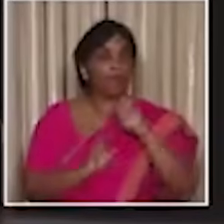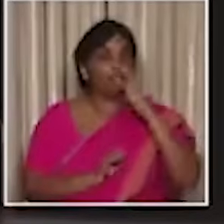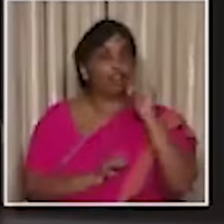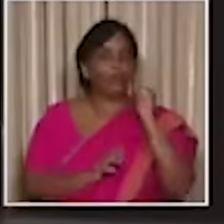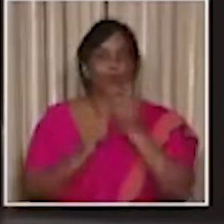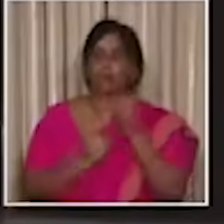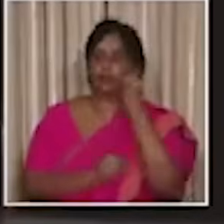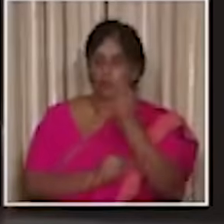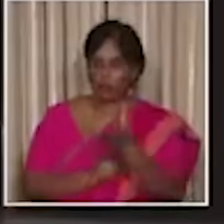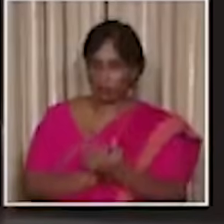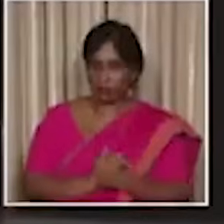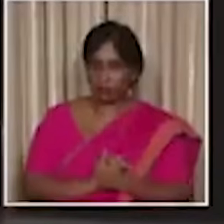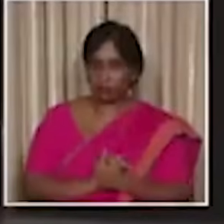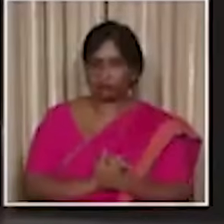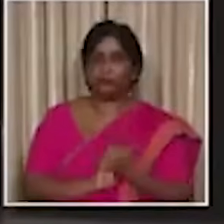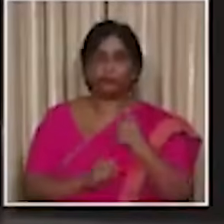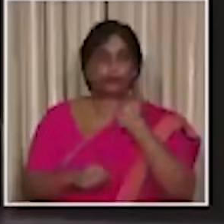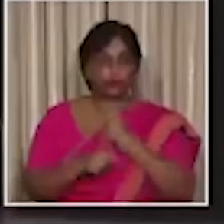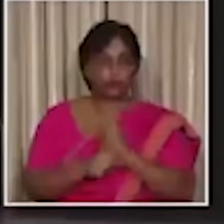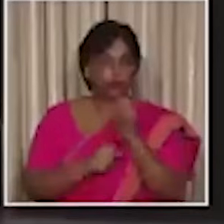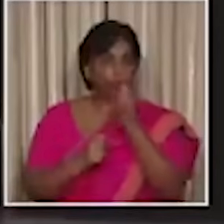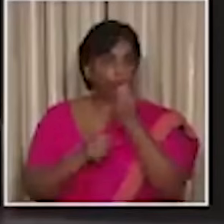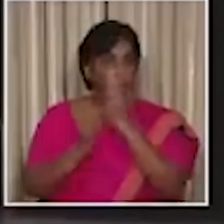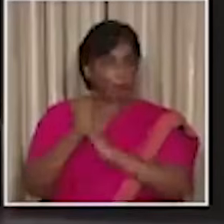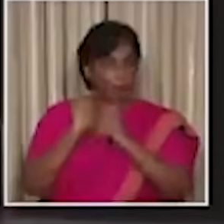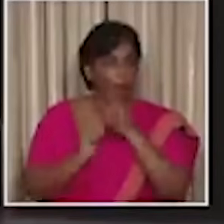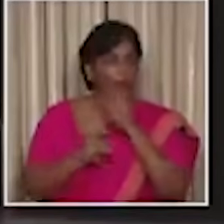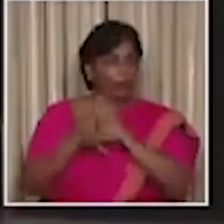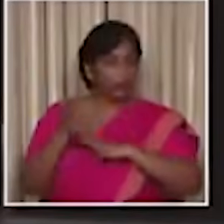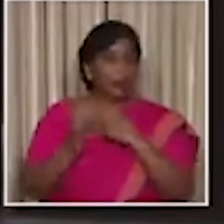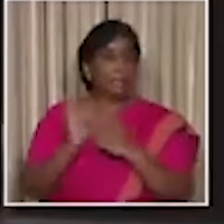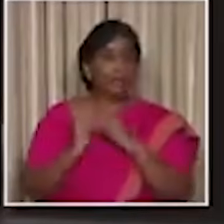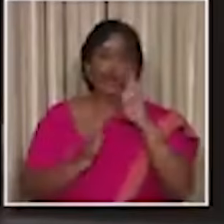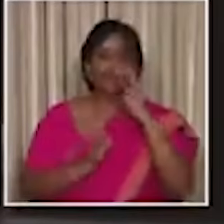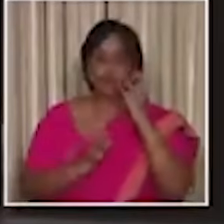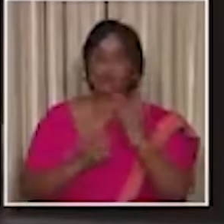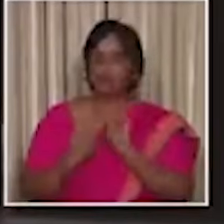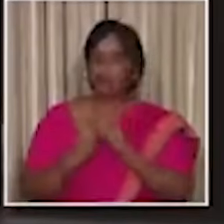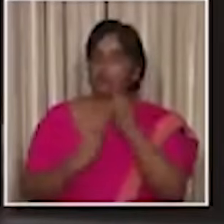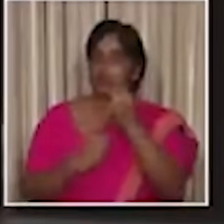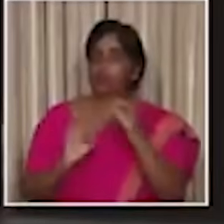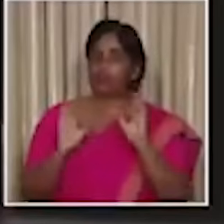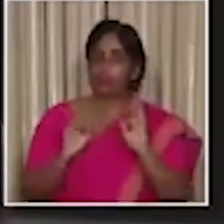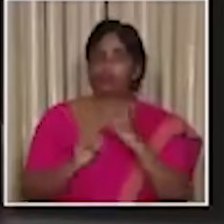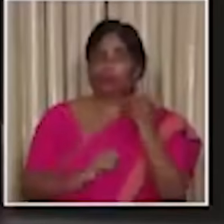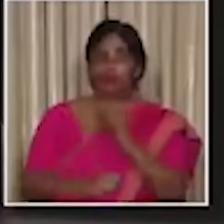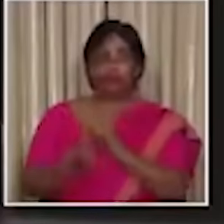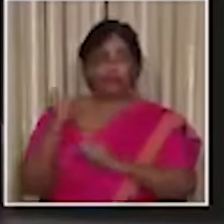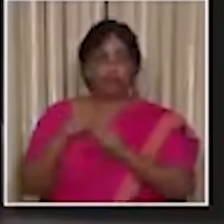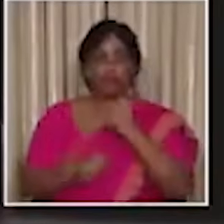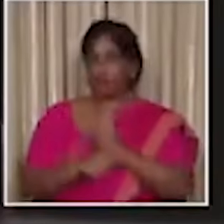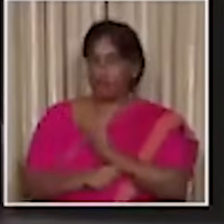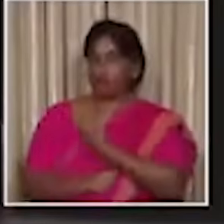දෙනවා. අපි බජට් එකට මිලියන 350ක් අපි දෙන්න සූදානම් පොස්ට්පේට් එකෙන්